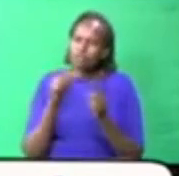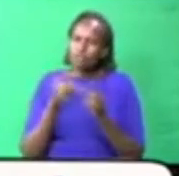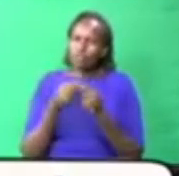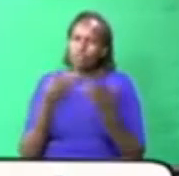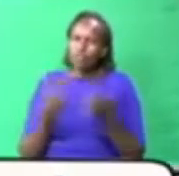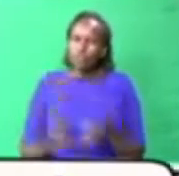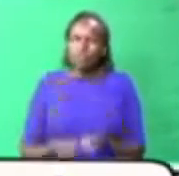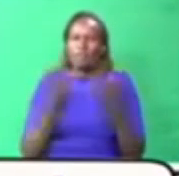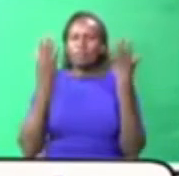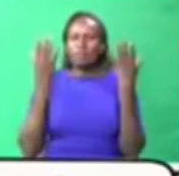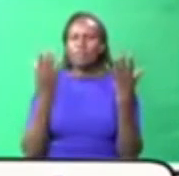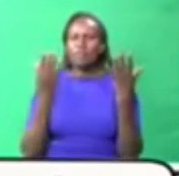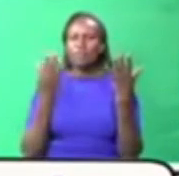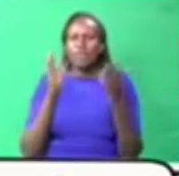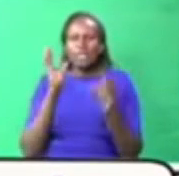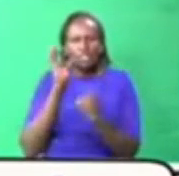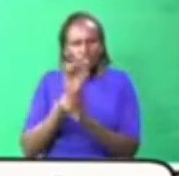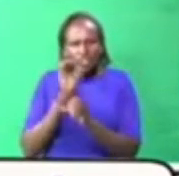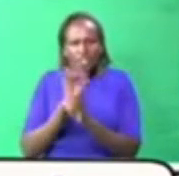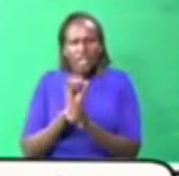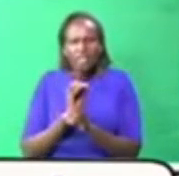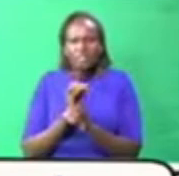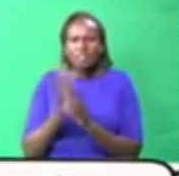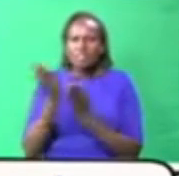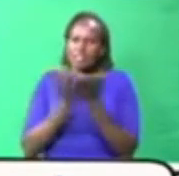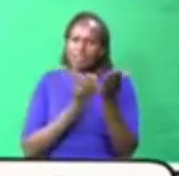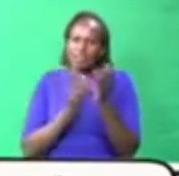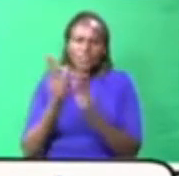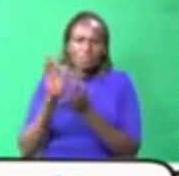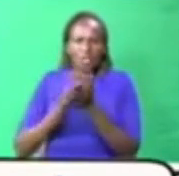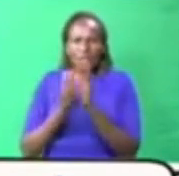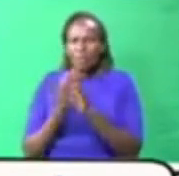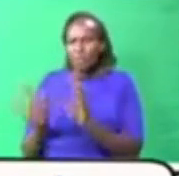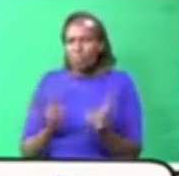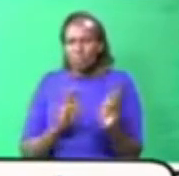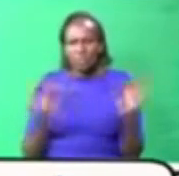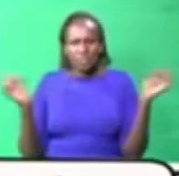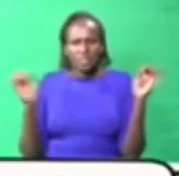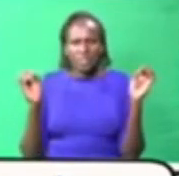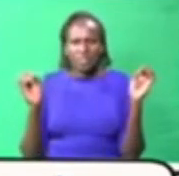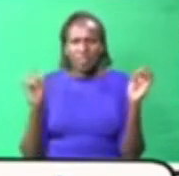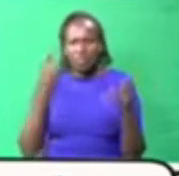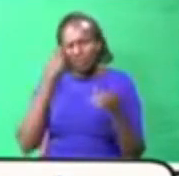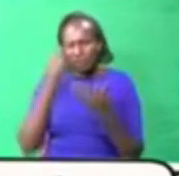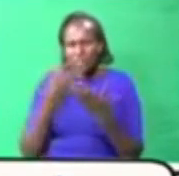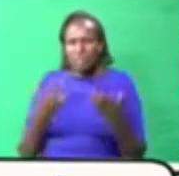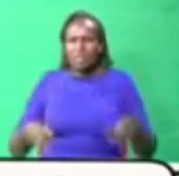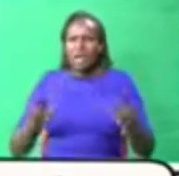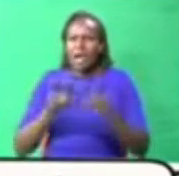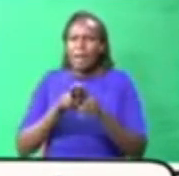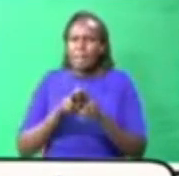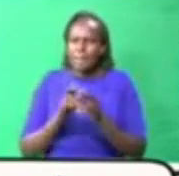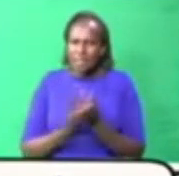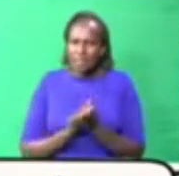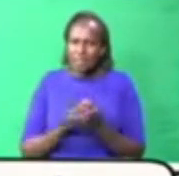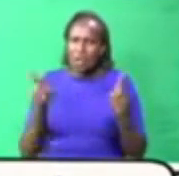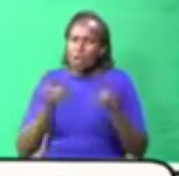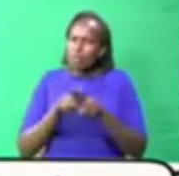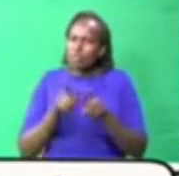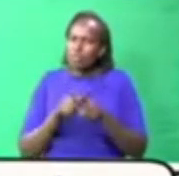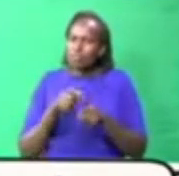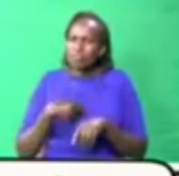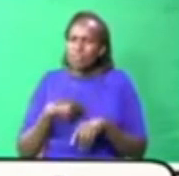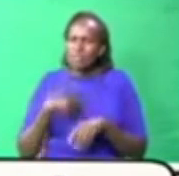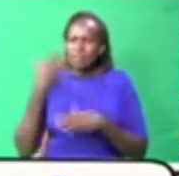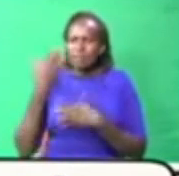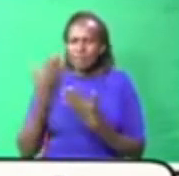revival. Makanisa, ibada zetu hazitakuwa ibada za kawaida. Yakobo, mambo yanatendeka, accident inatendeka, hata nani, your neighbor,